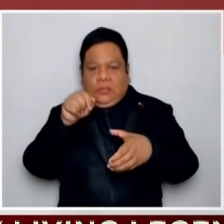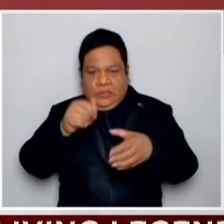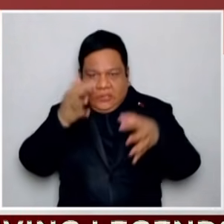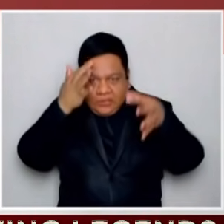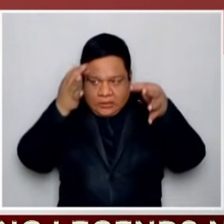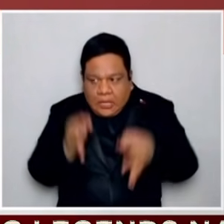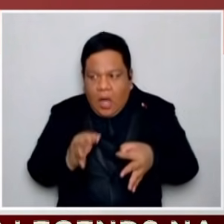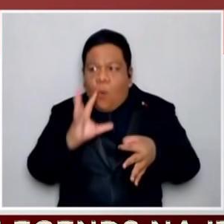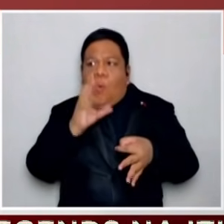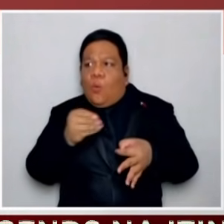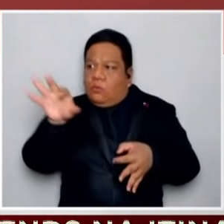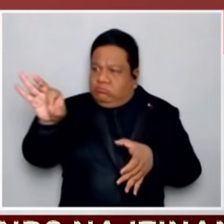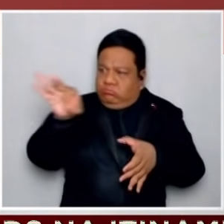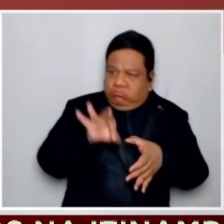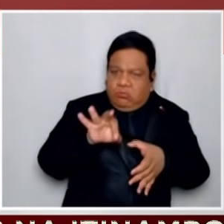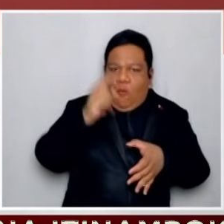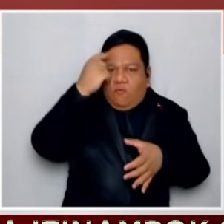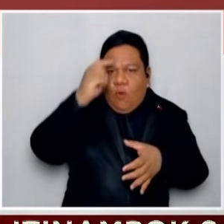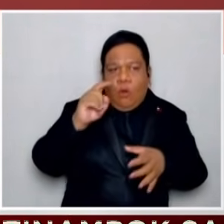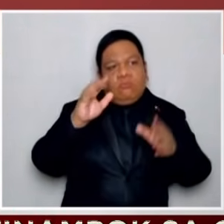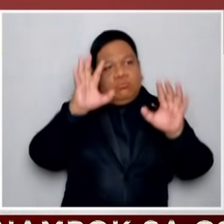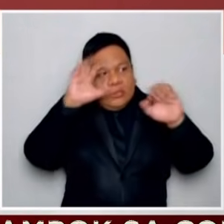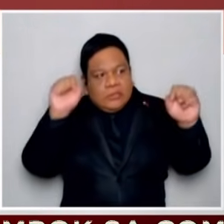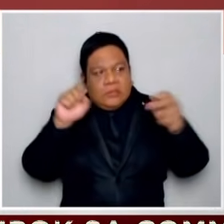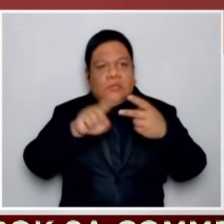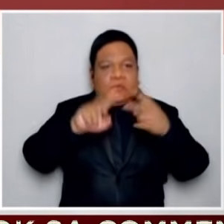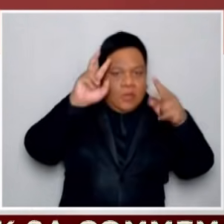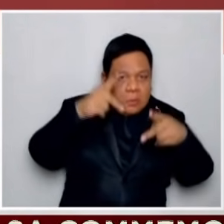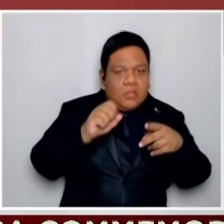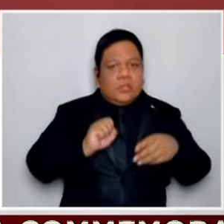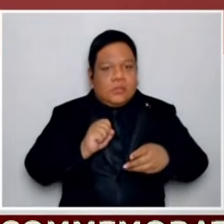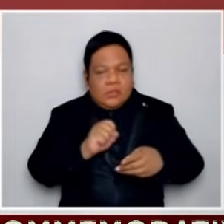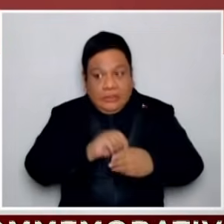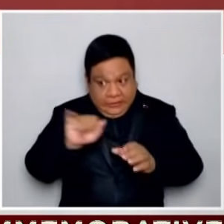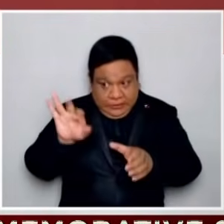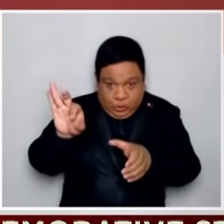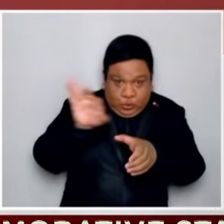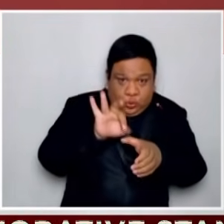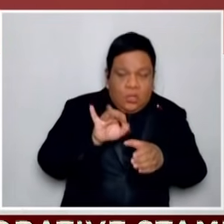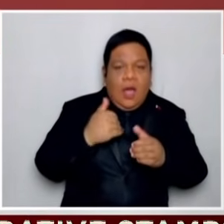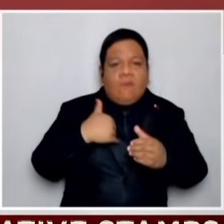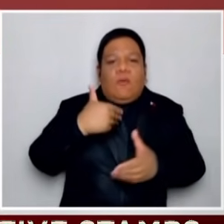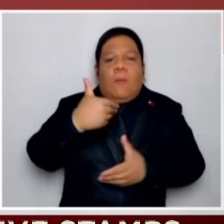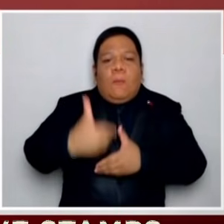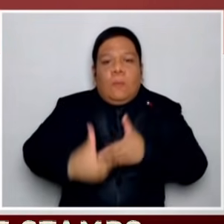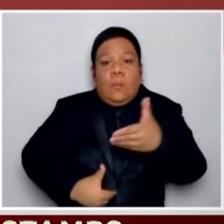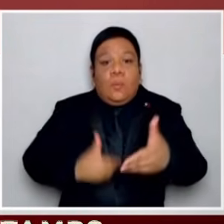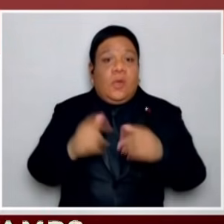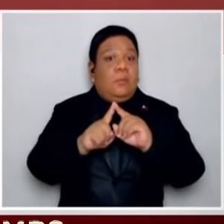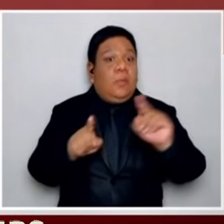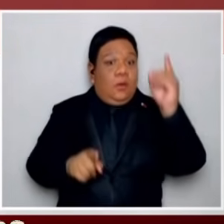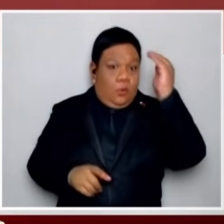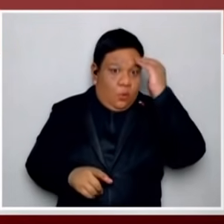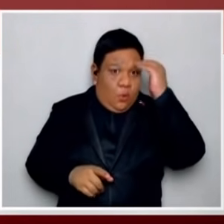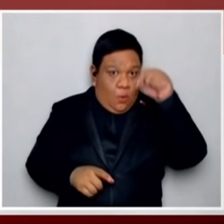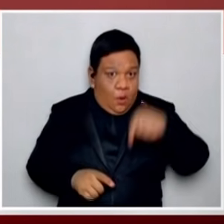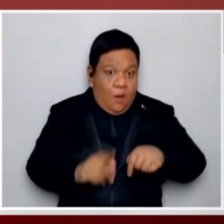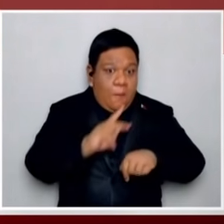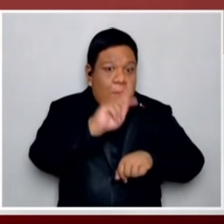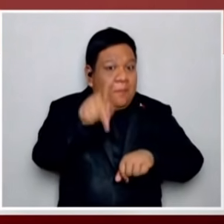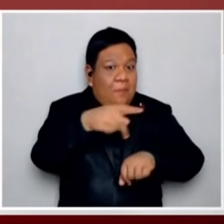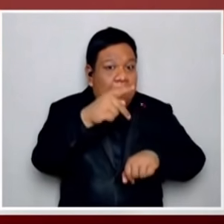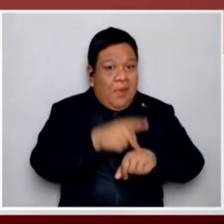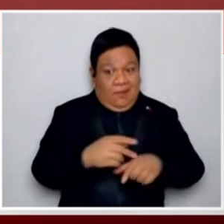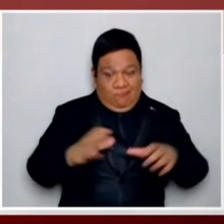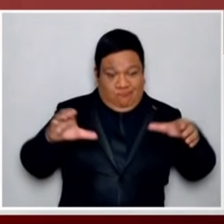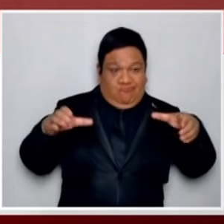kakandidato para sa halalan. At yung pagpili po na yan, ay yan ay dinadaan sa proseso. Pero alam naman po nating lahat na dito sa Pilipinas, wala